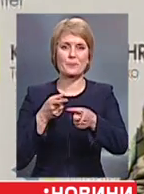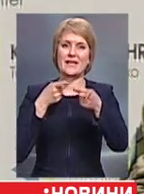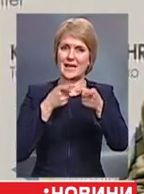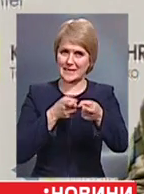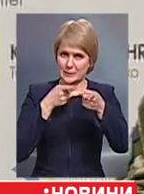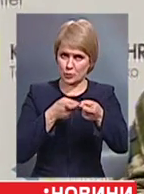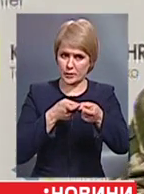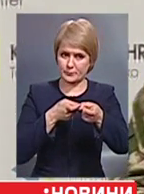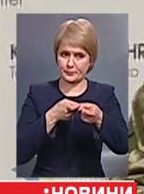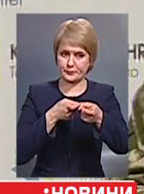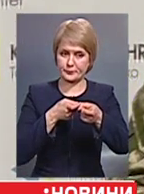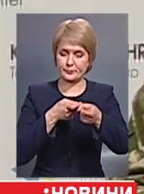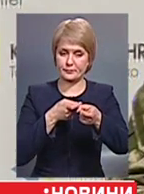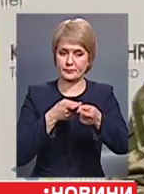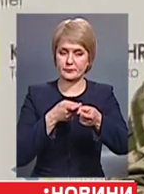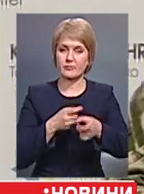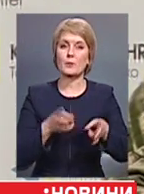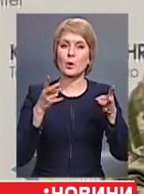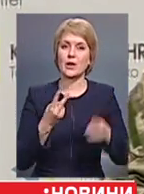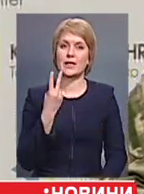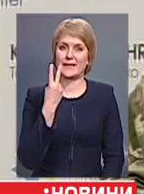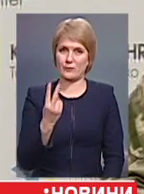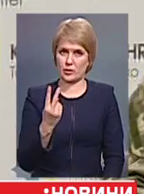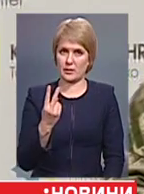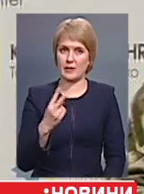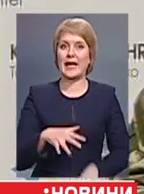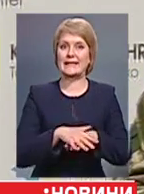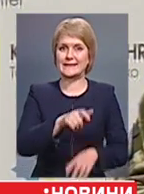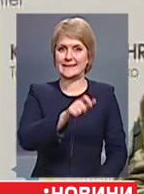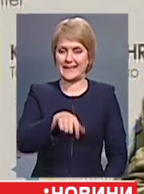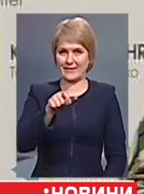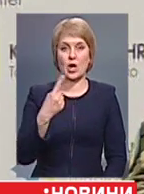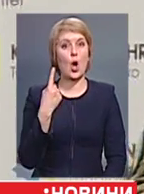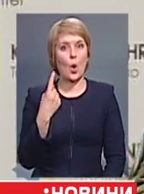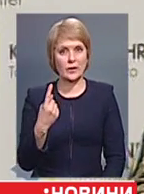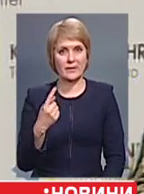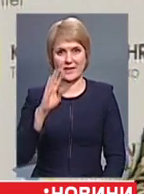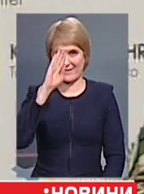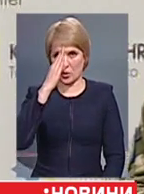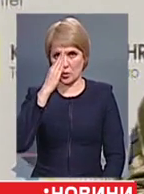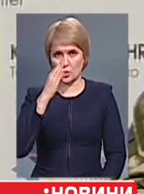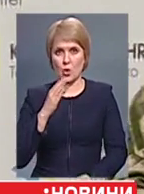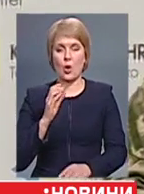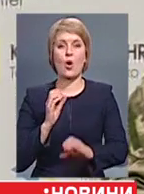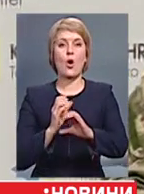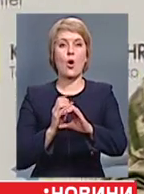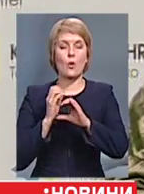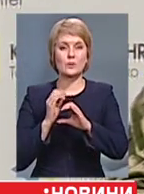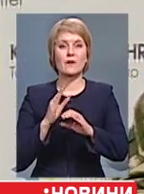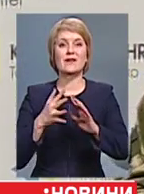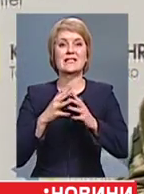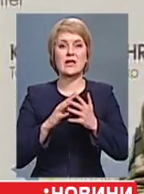стрілецької зброї. Постраждали 2 цивільних. Один від ворожого обстрілу у